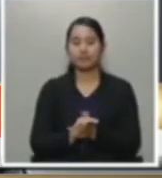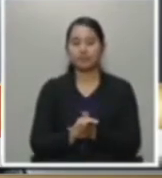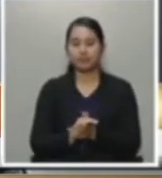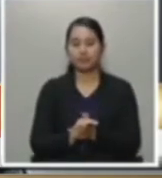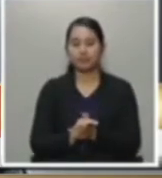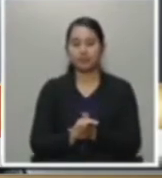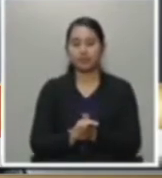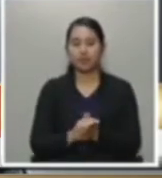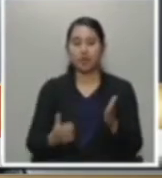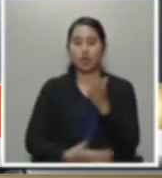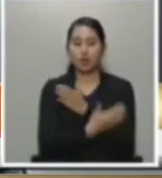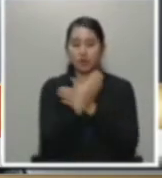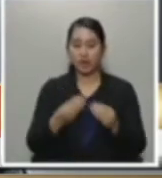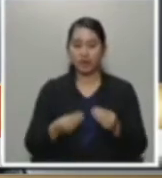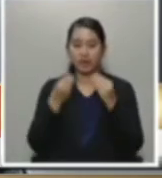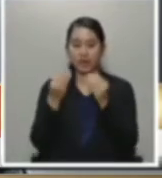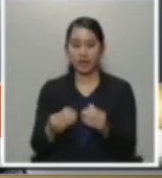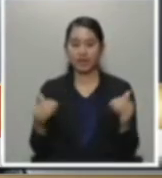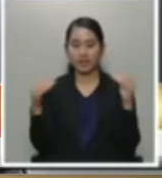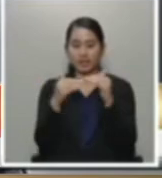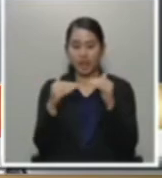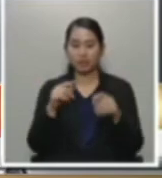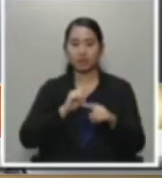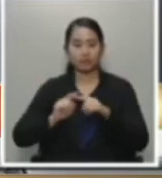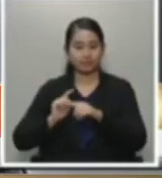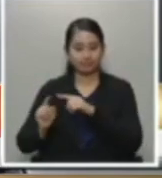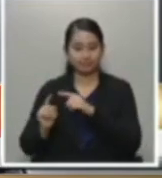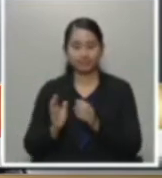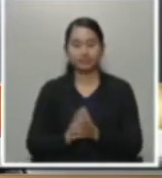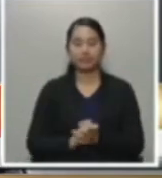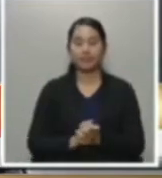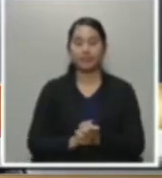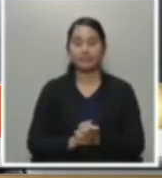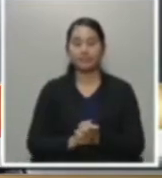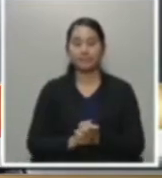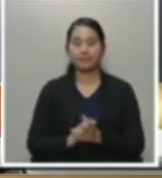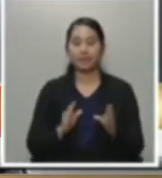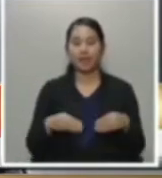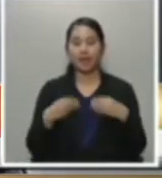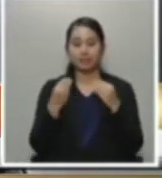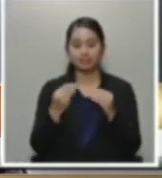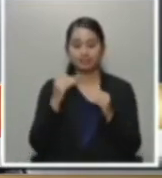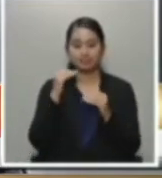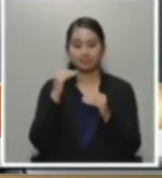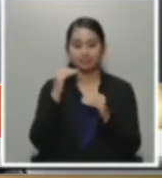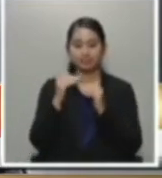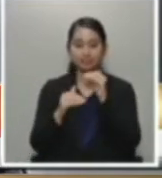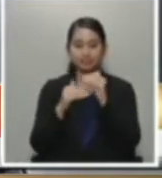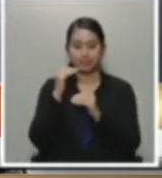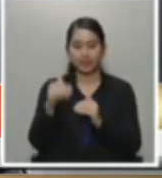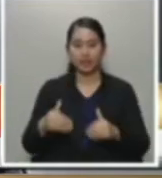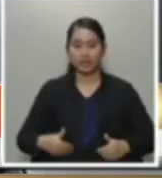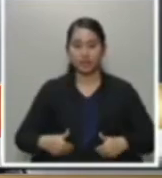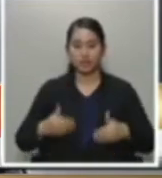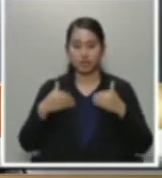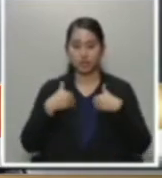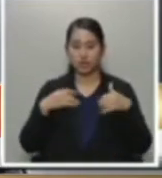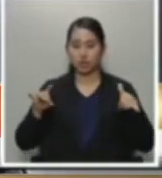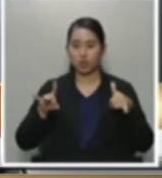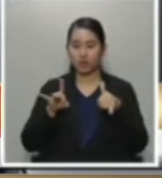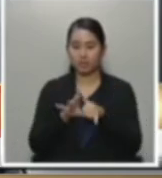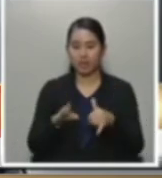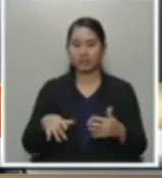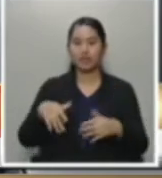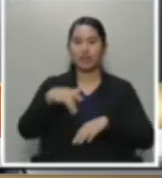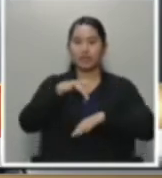ครับสร้างโอกาสและความเสมอภาคทางสังคมนะครับสร้างการเติบโตบนคุณภาพชีวิตนะครับเป็นมิตรต่อสิ่ง